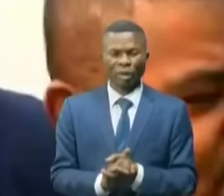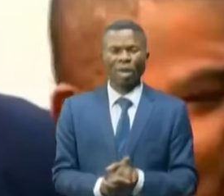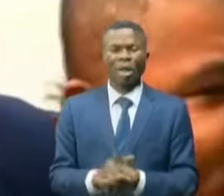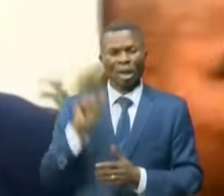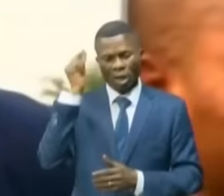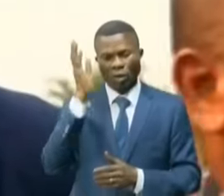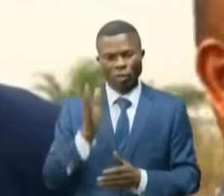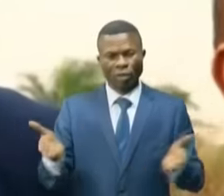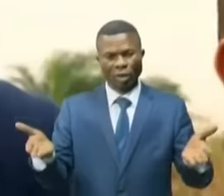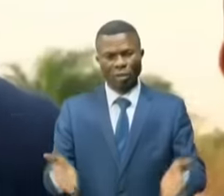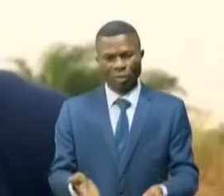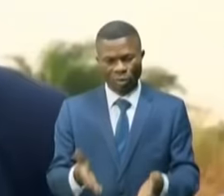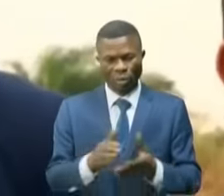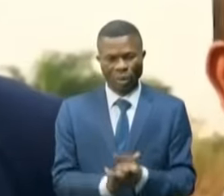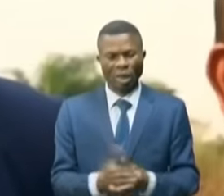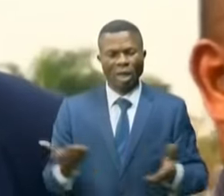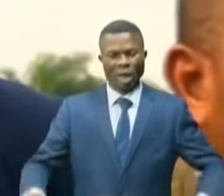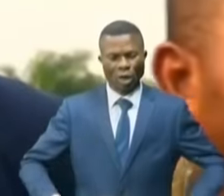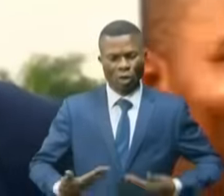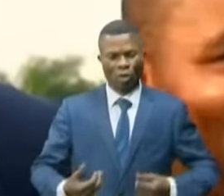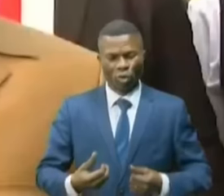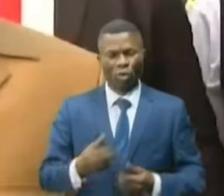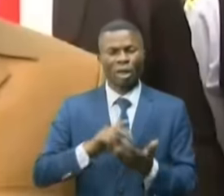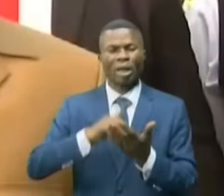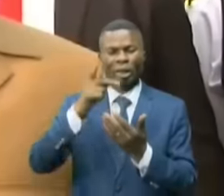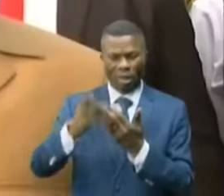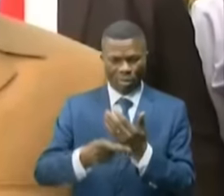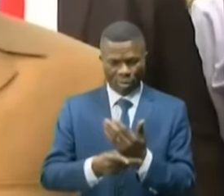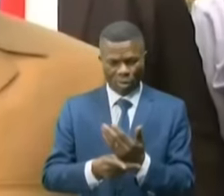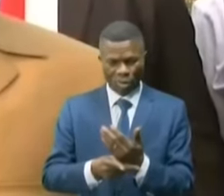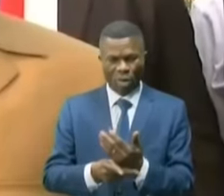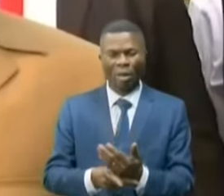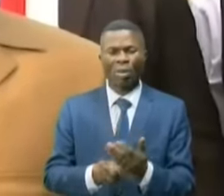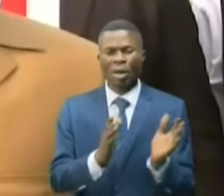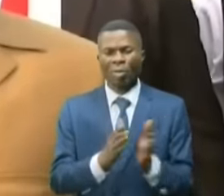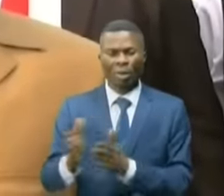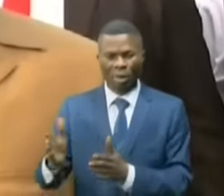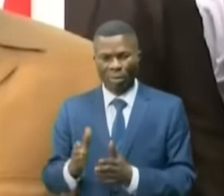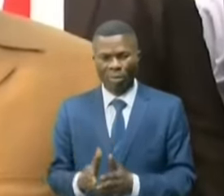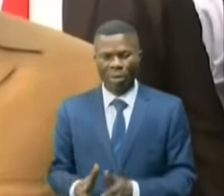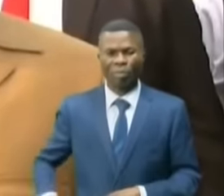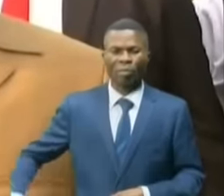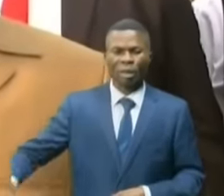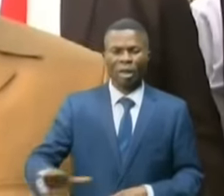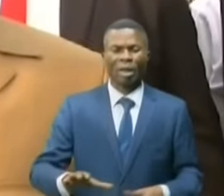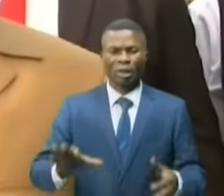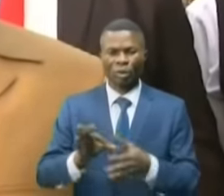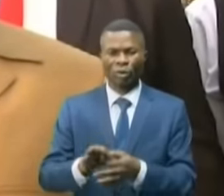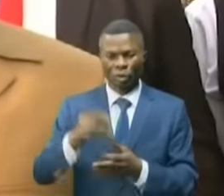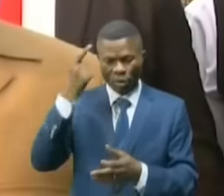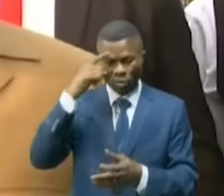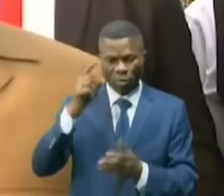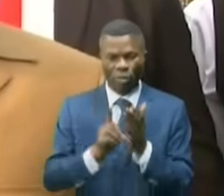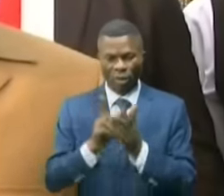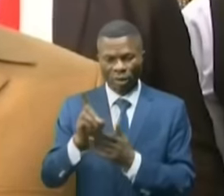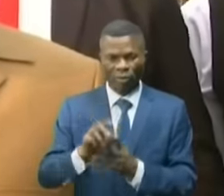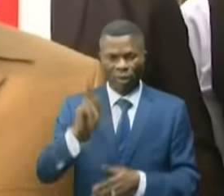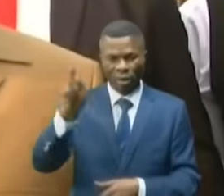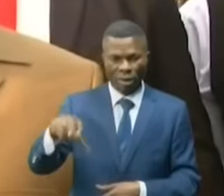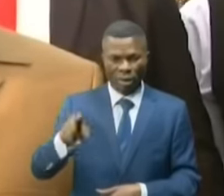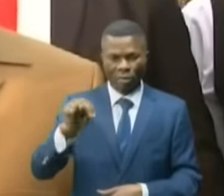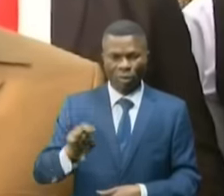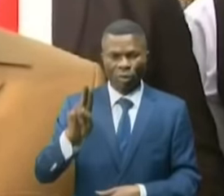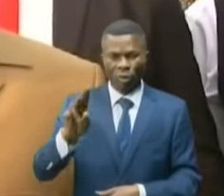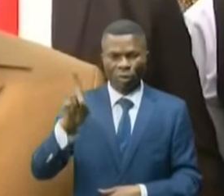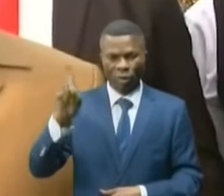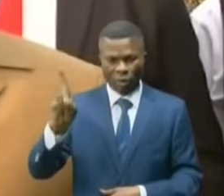juste valeur cette œuvre financée par le programme des Nations Unies pour le développement PNUD. On est venu voir l'espace